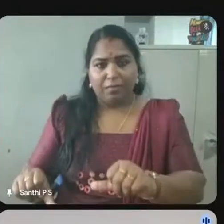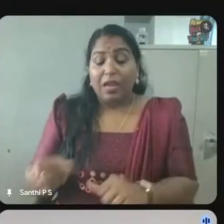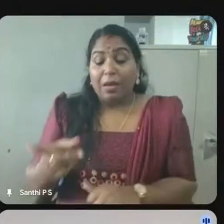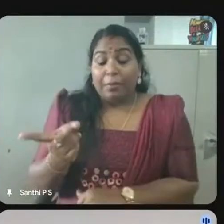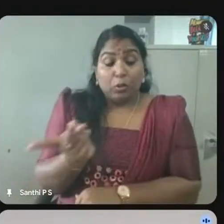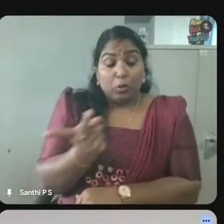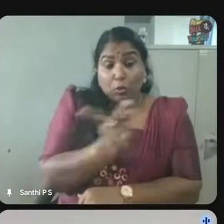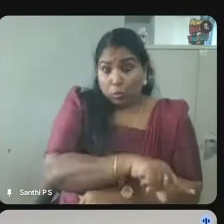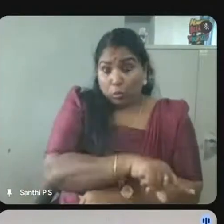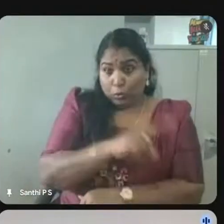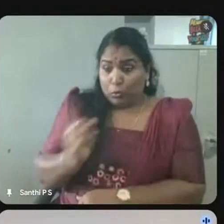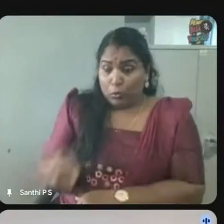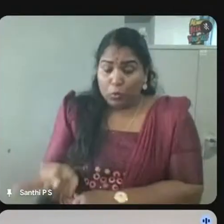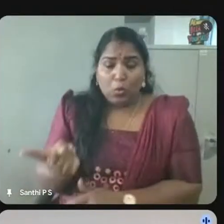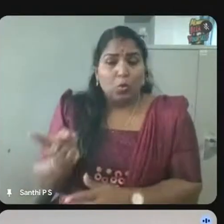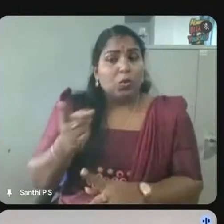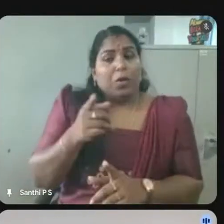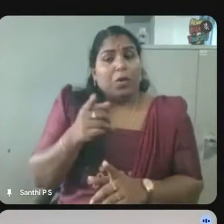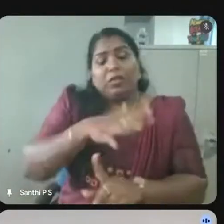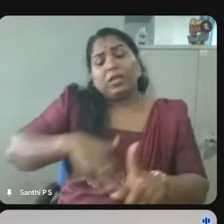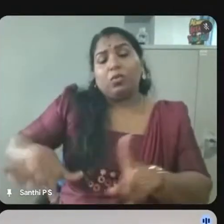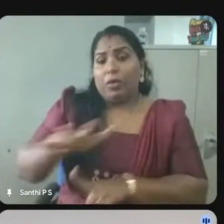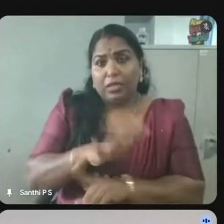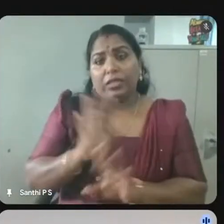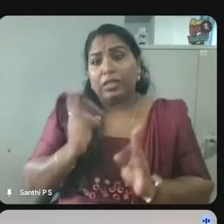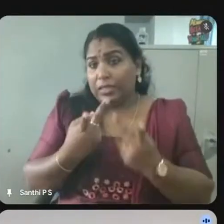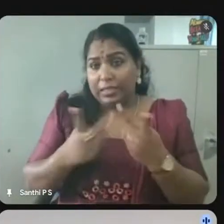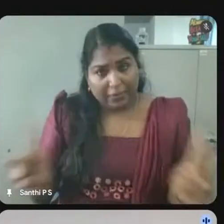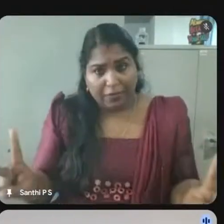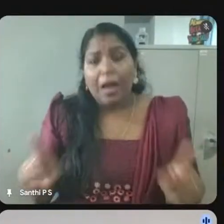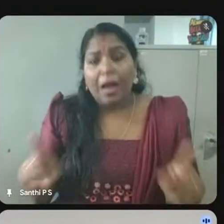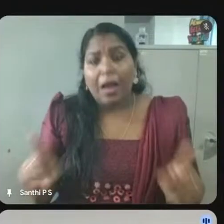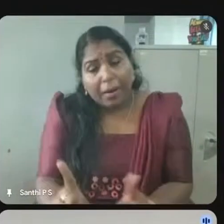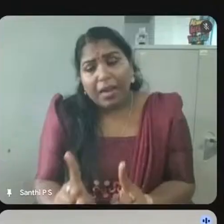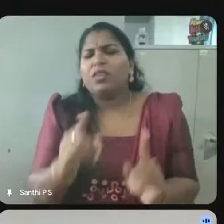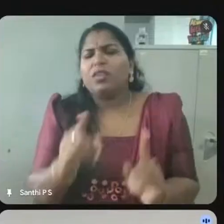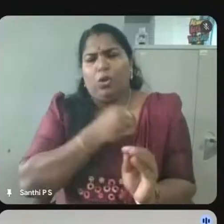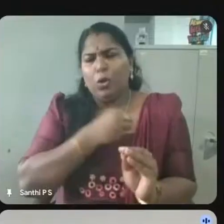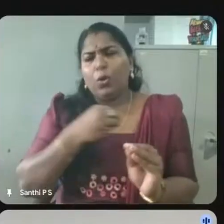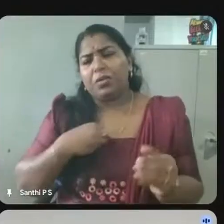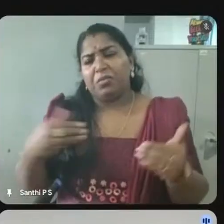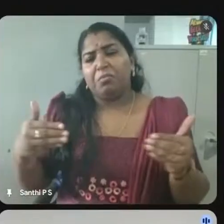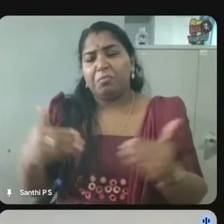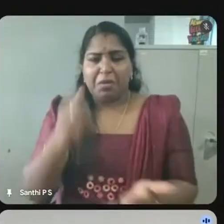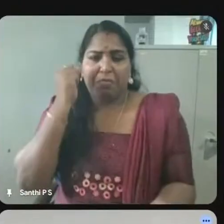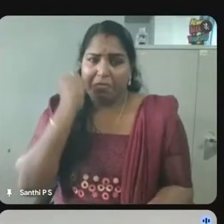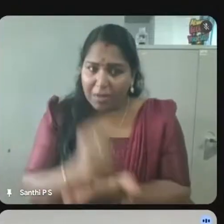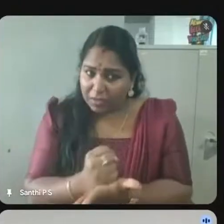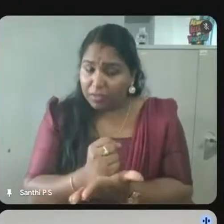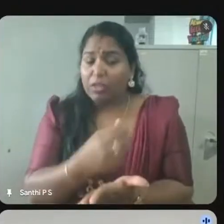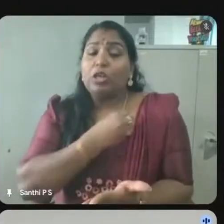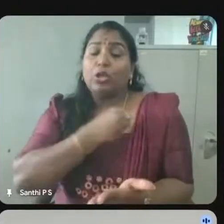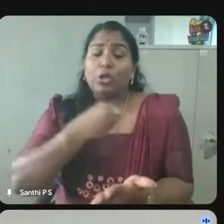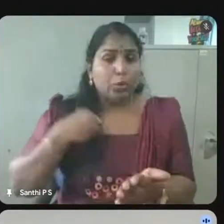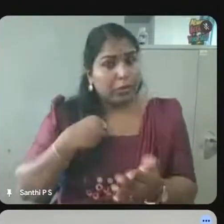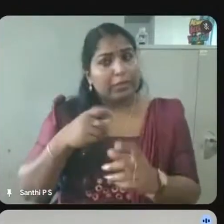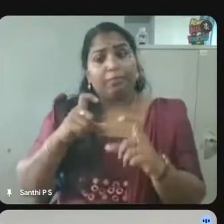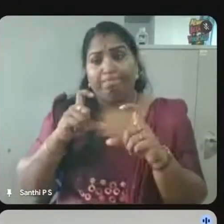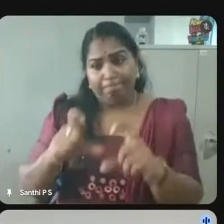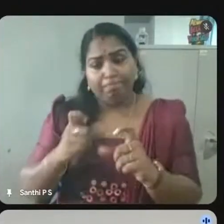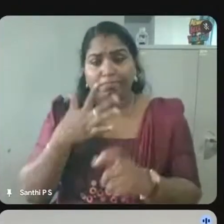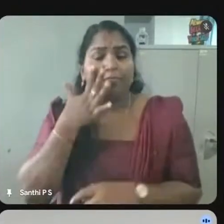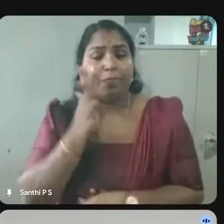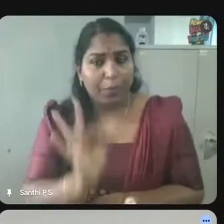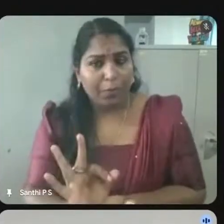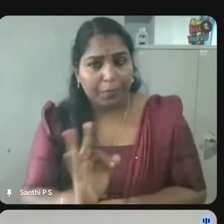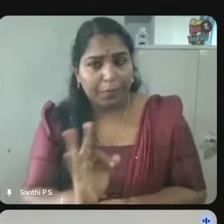പരിചരണം ആവശ്യമാണ്, പിന്തുണ ആവശ്യമാണ്. പക്ഷെ അത് വിവിധ തരത്തിലായിരിക്കും, അത് വ്യത്യസ്തങ്ങളായ രൂപത്തിലായിരിക്കും അതിന് നമുക്ക്